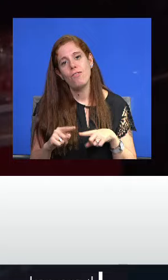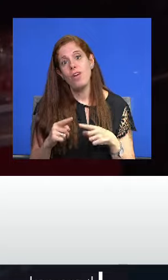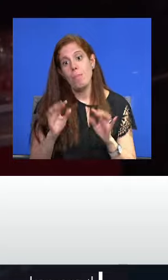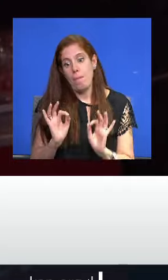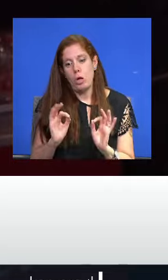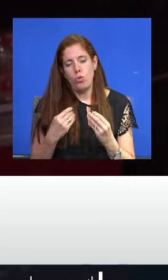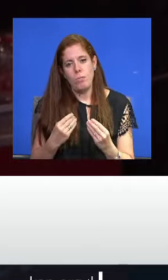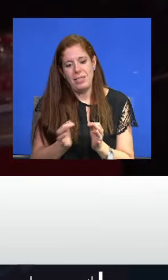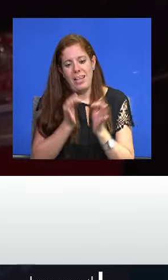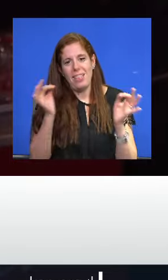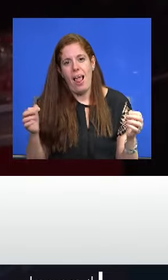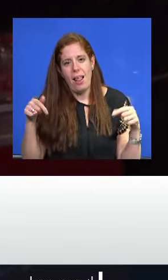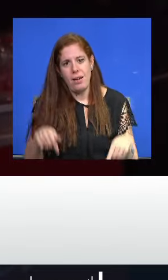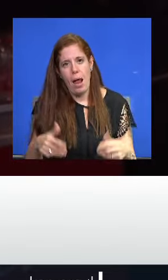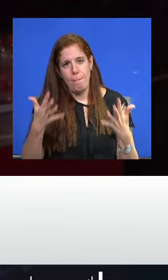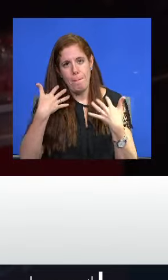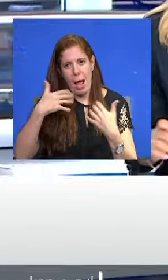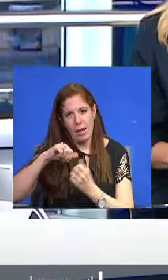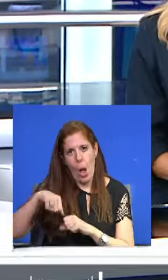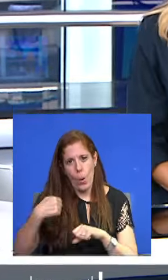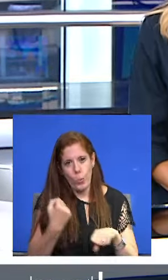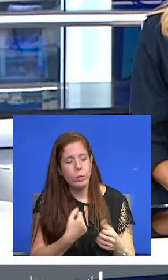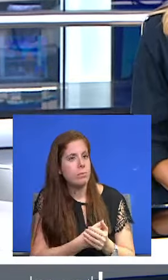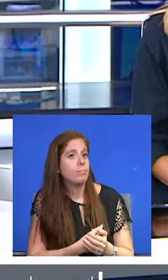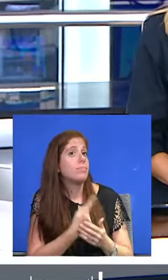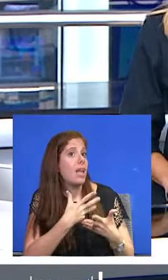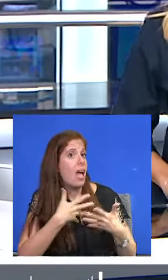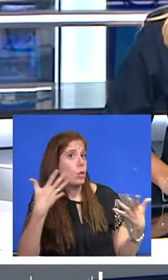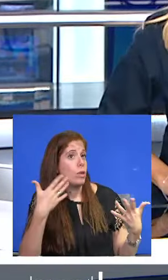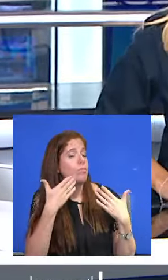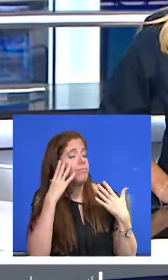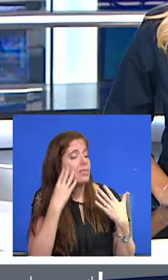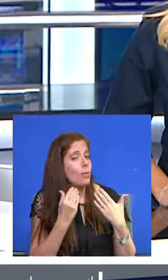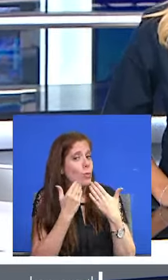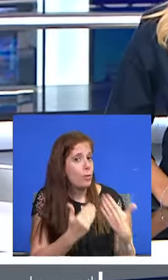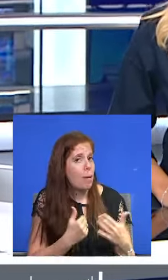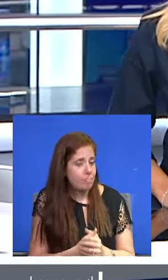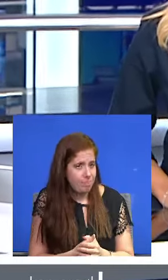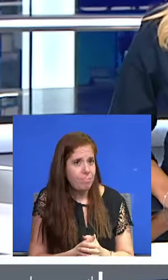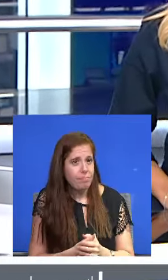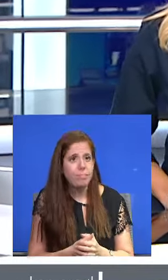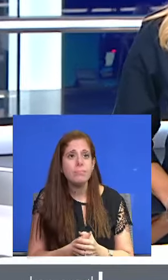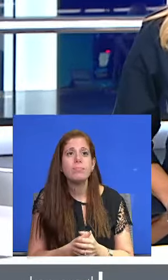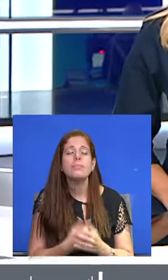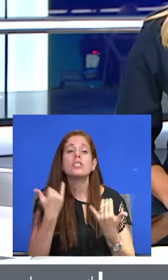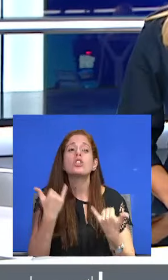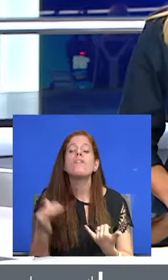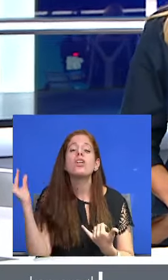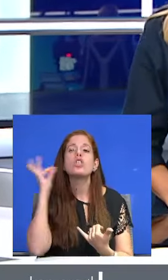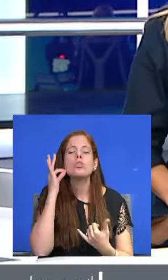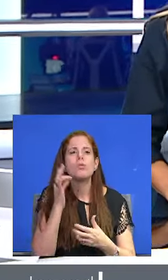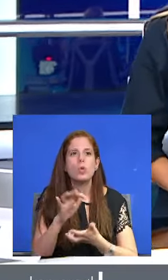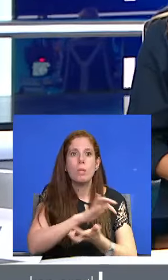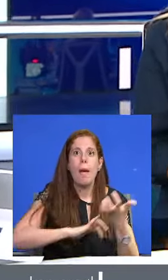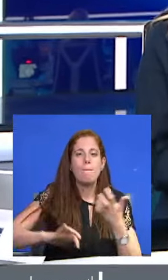הולך להתחיל כאן בפארק הירקון. אחד הגדולים, תיהנו שם. תודה, סיוון. עכשיו לאנשים שמחוללות מהפכה